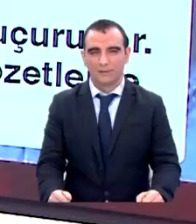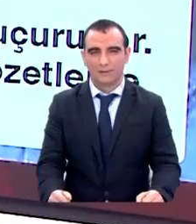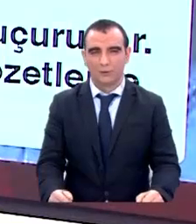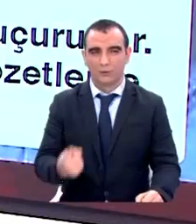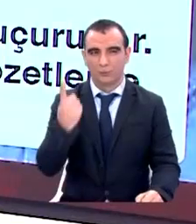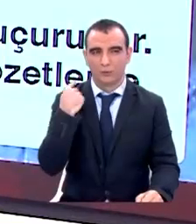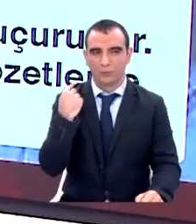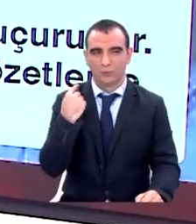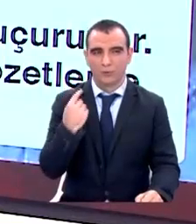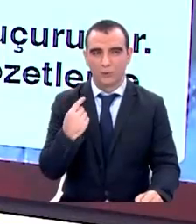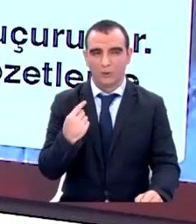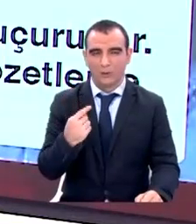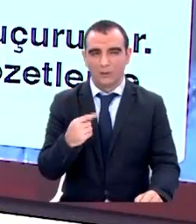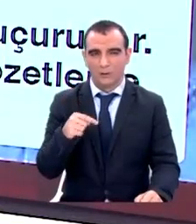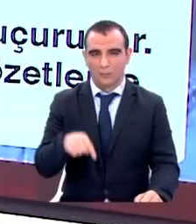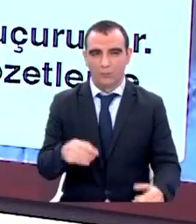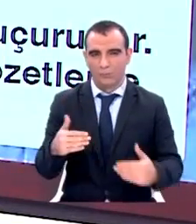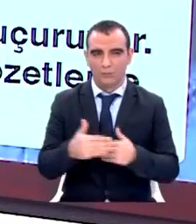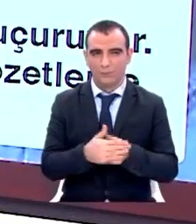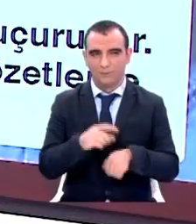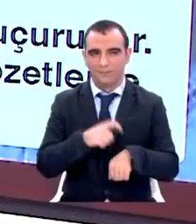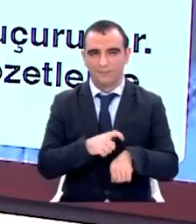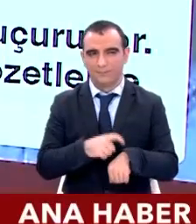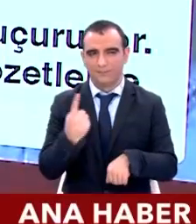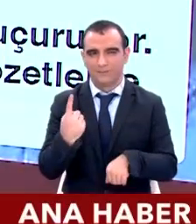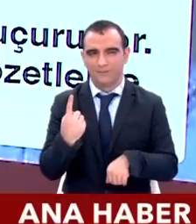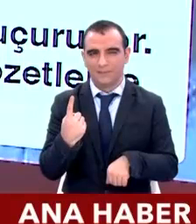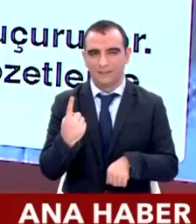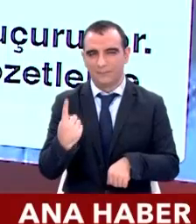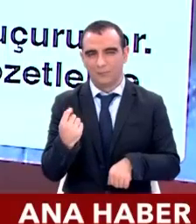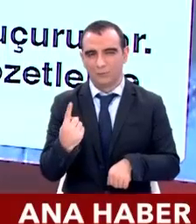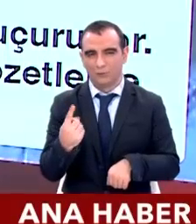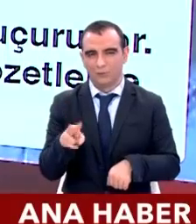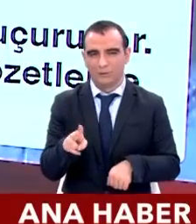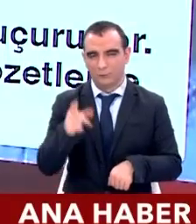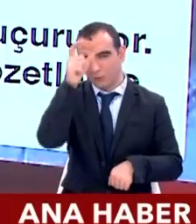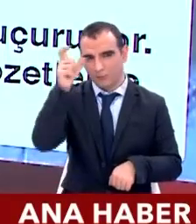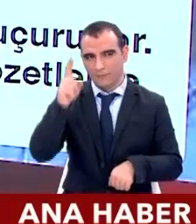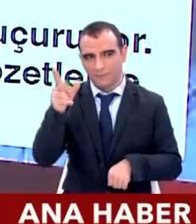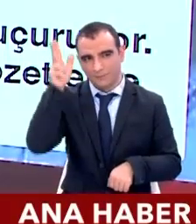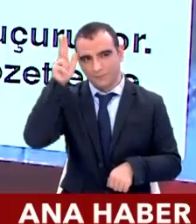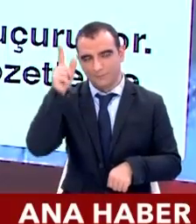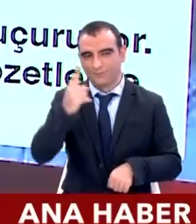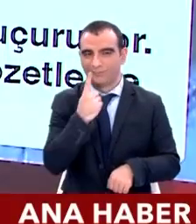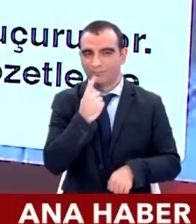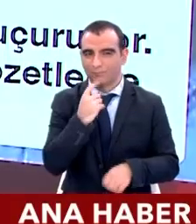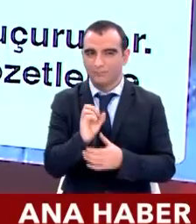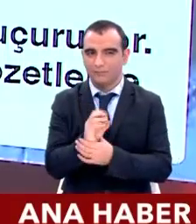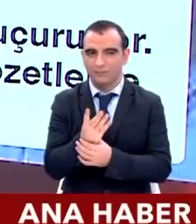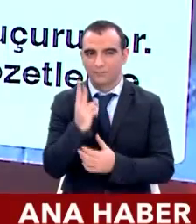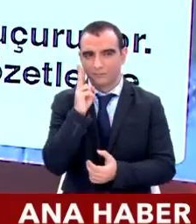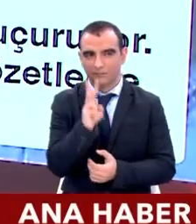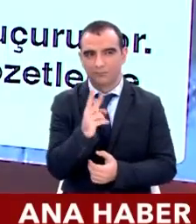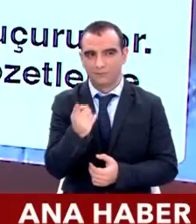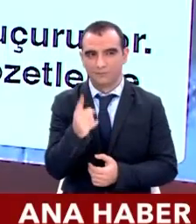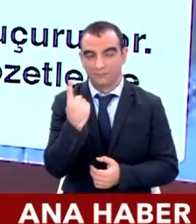dün Daha doğrusu bu gece saat bir bir buçuk civarı Türkiye saatiyle Amerika'da kırmızı alarm verildi Bir